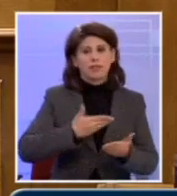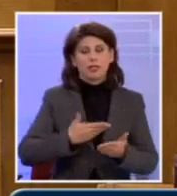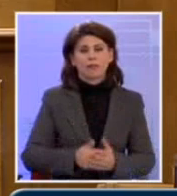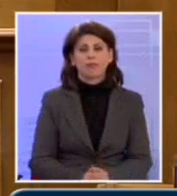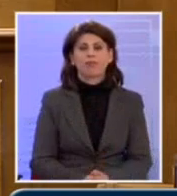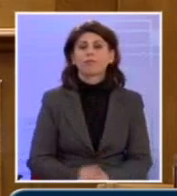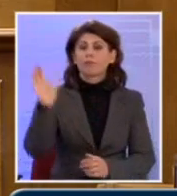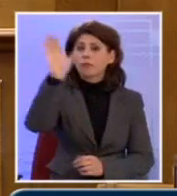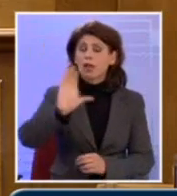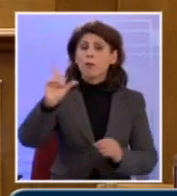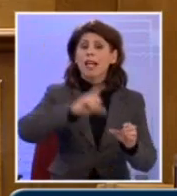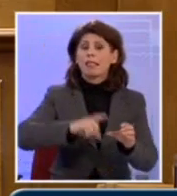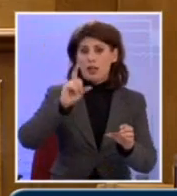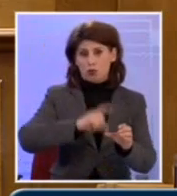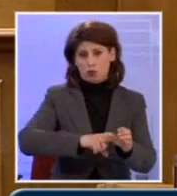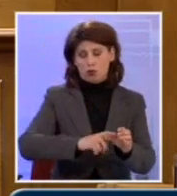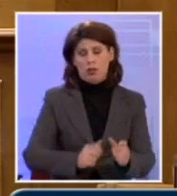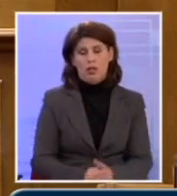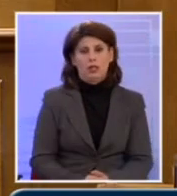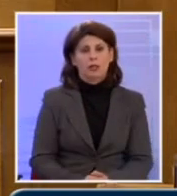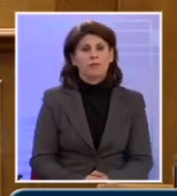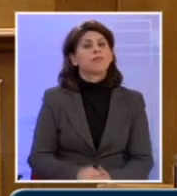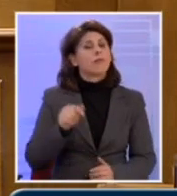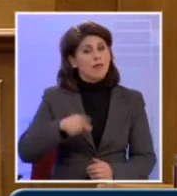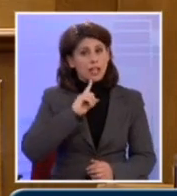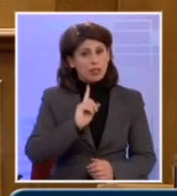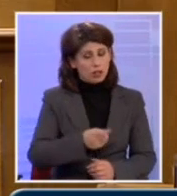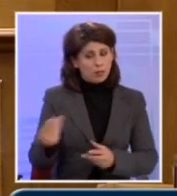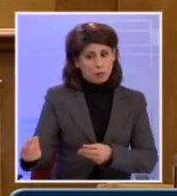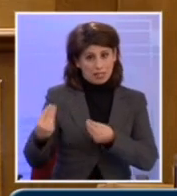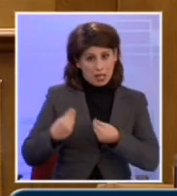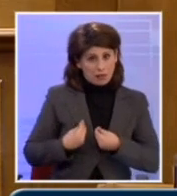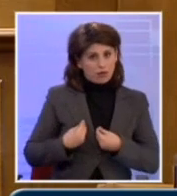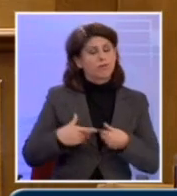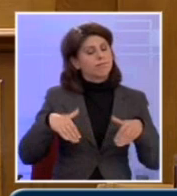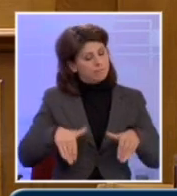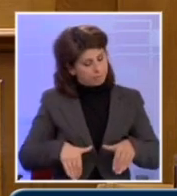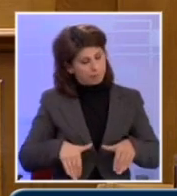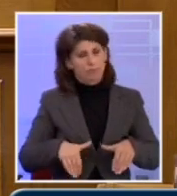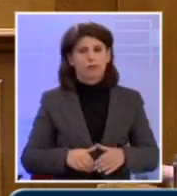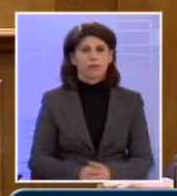με τους Ευρωπαίους εταίρους. Και αυτή την εντολή που λάβαμε την υπηρετούμε.